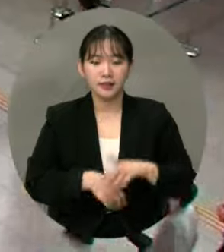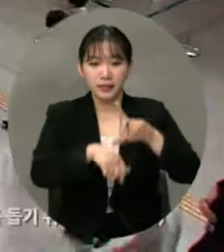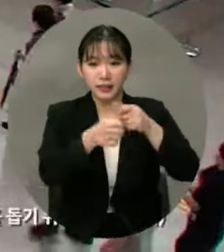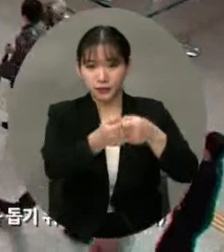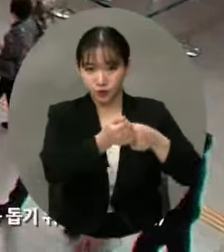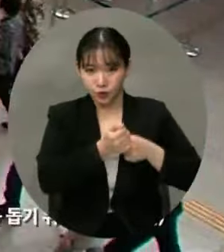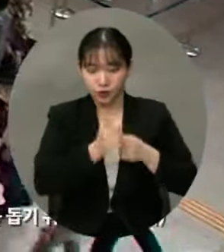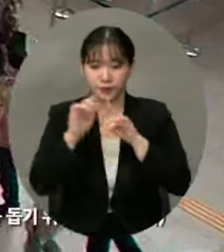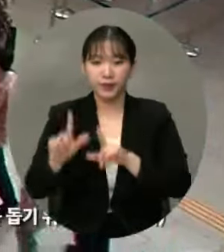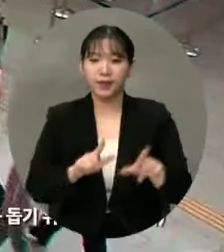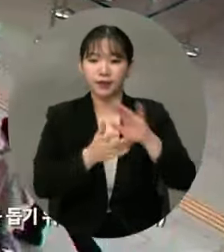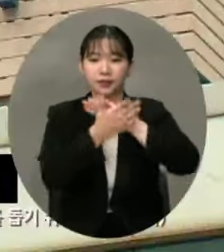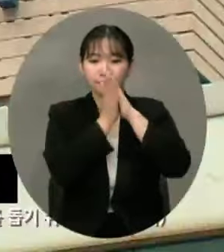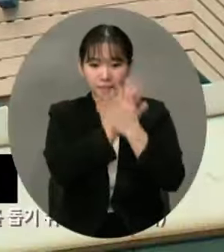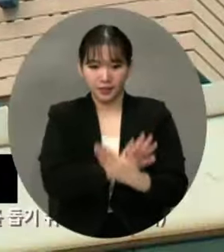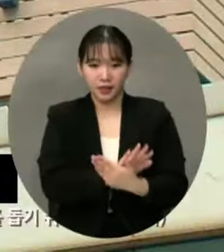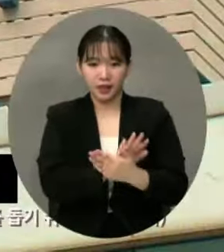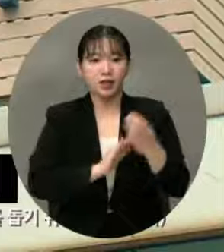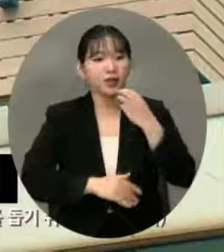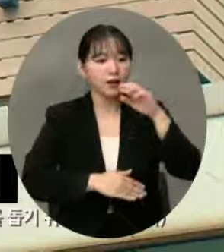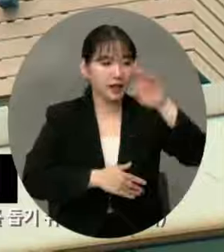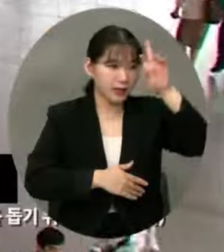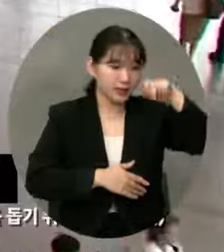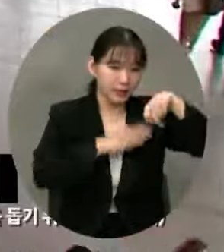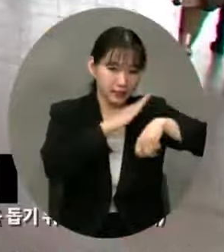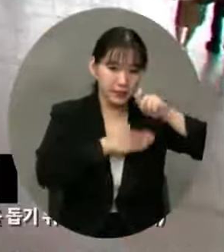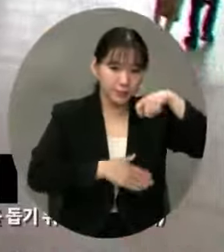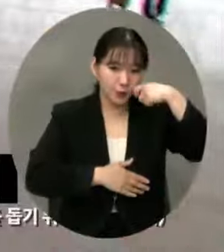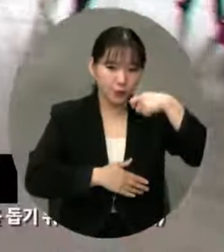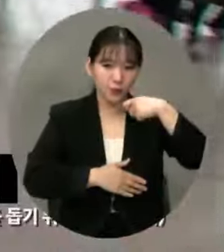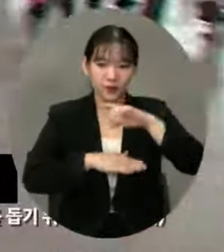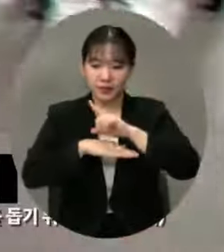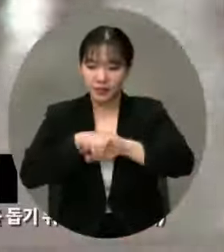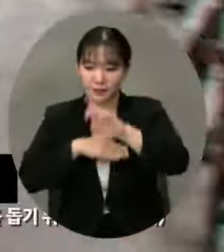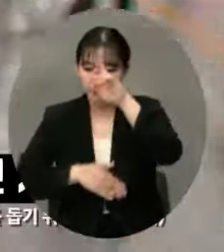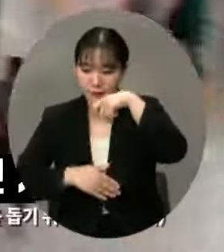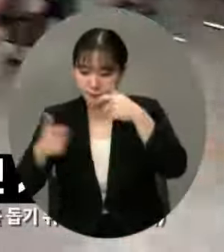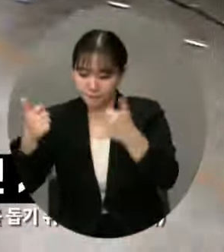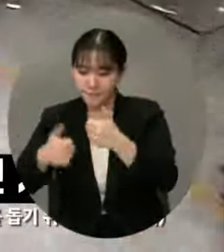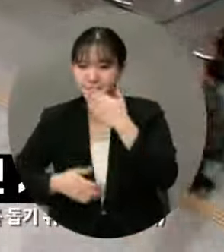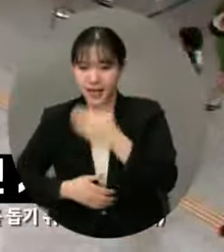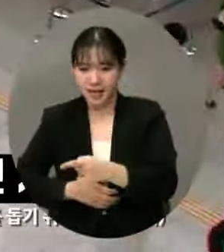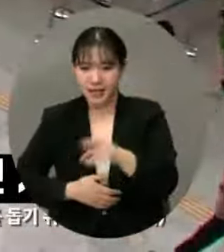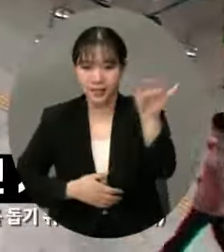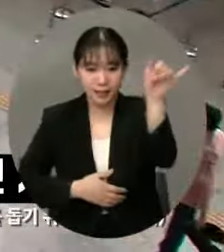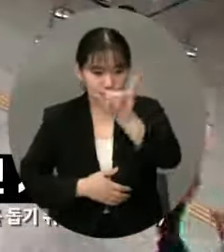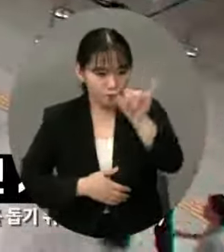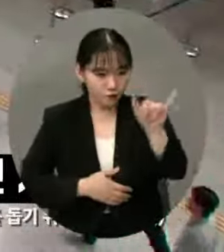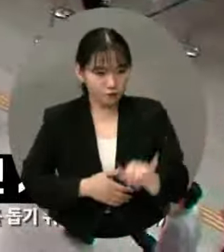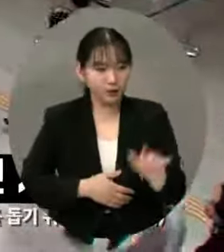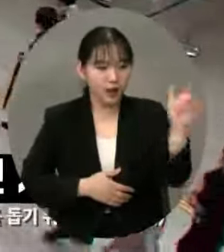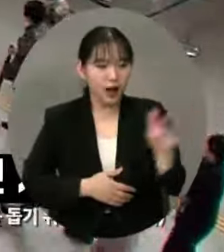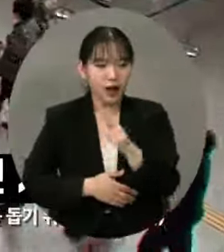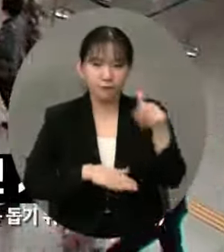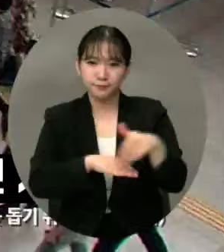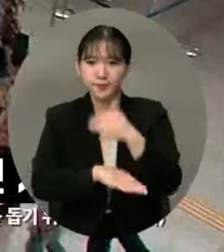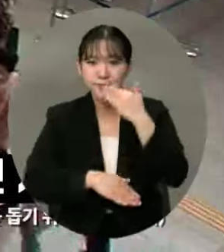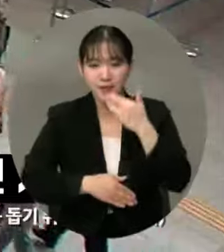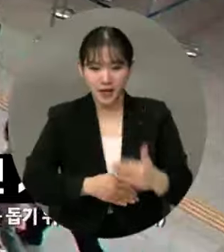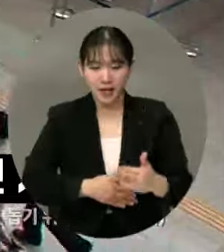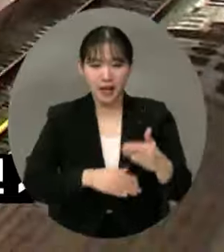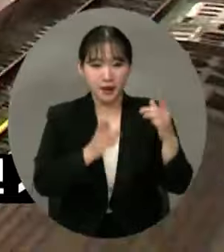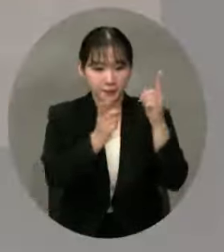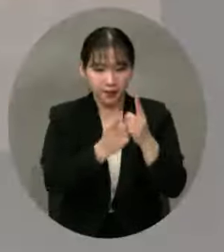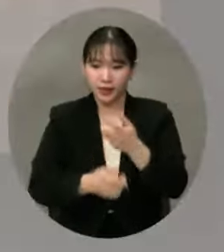시간은 줄었고 일상은 달라졌습니다. 서울에서 아침을 먹고 지방에서 점심 회의를 할 수 있는 시대, 전국이 반나절 생활권으로 묶이고 이동과 만남이